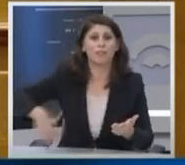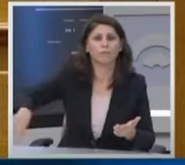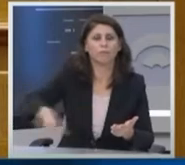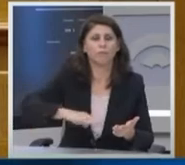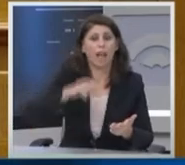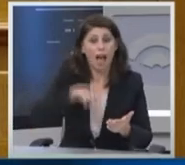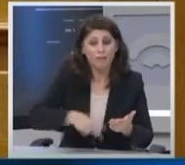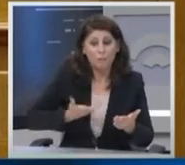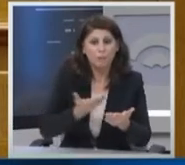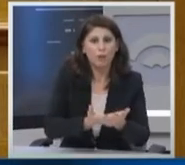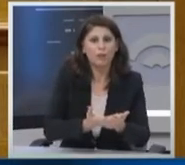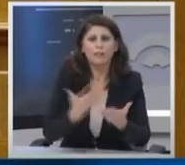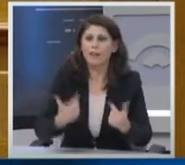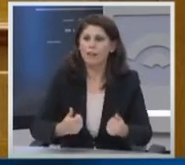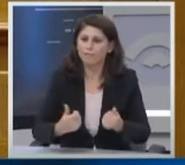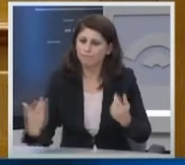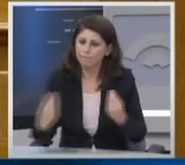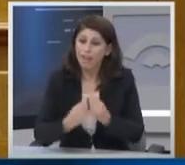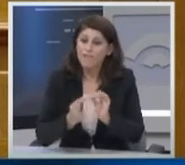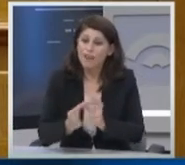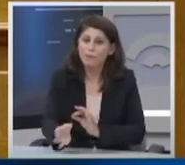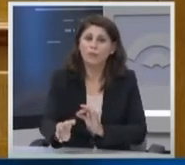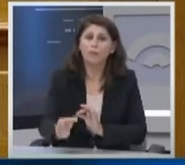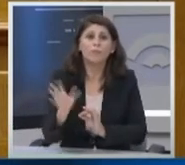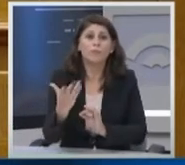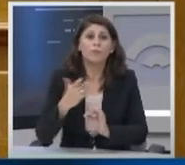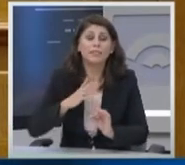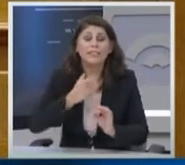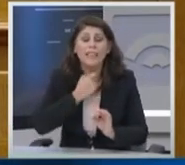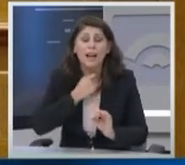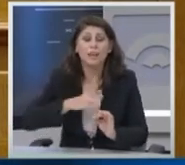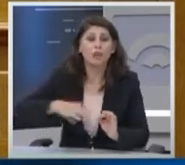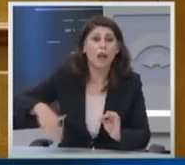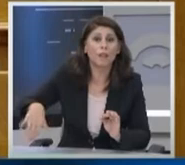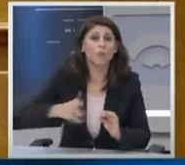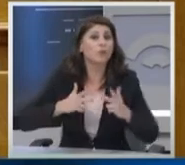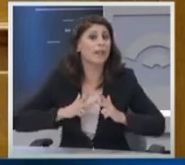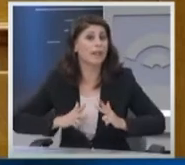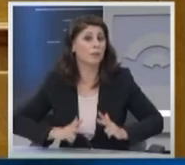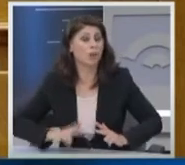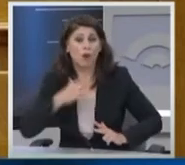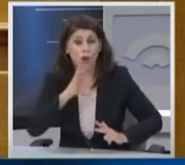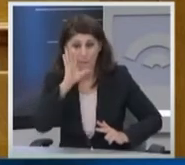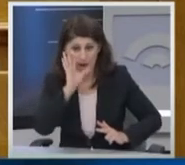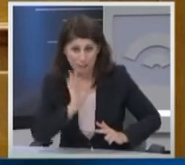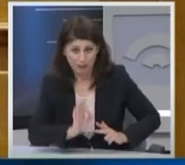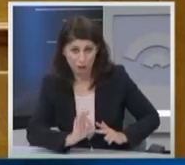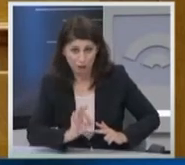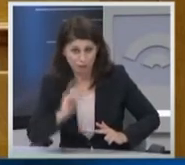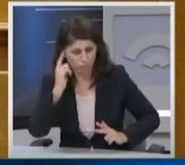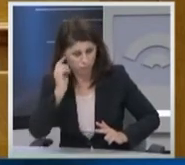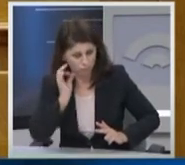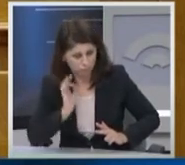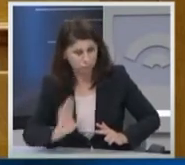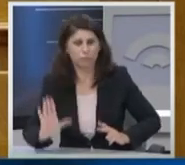στην ικανοποίηση των σύγχρονων αγών και πώς αυτές θα ικανοποιηθούν. Γιατί ρεαλισμός και αναγκαιότητα είναι πάνω απ' όλα